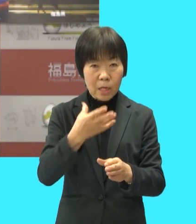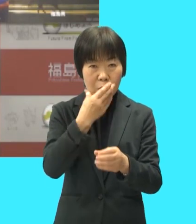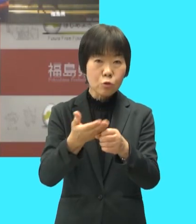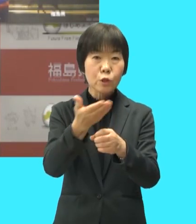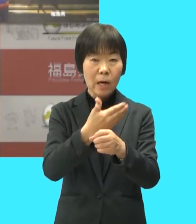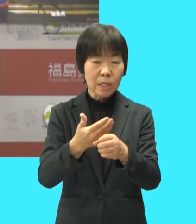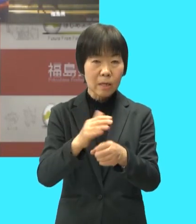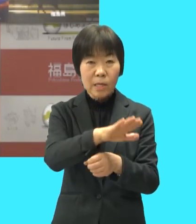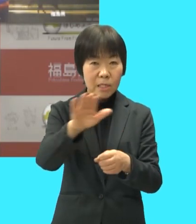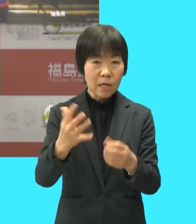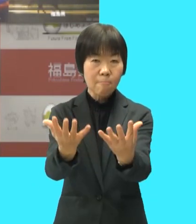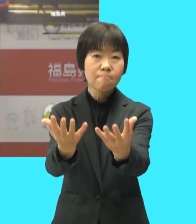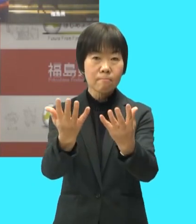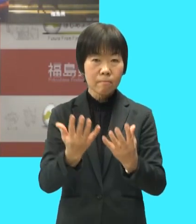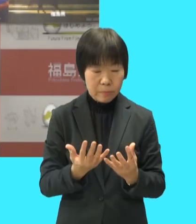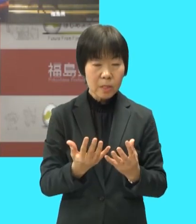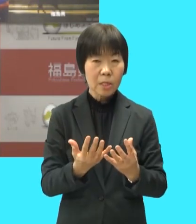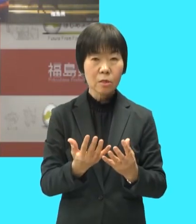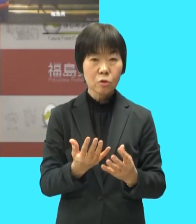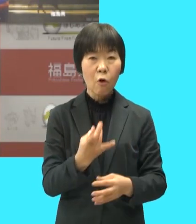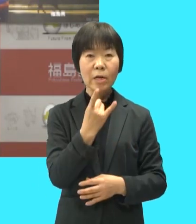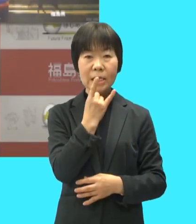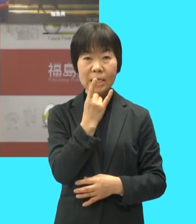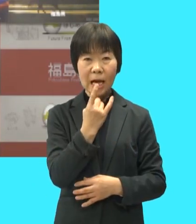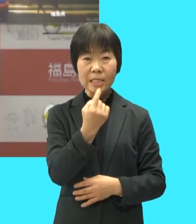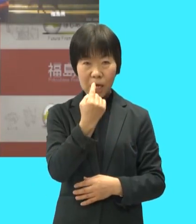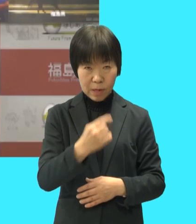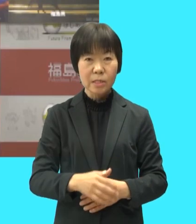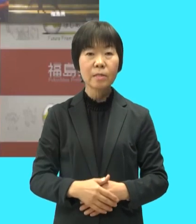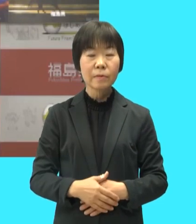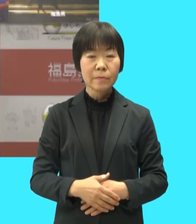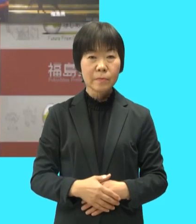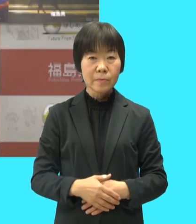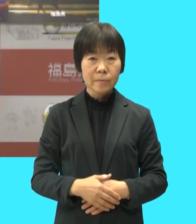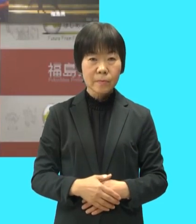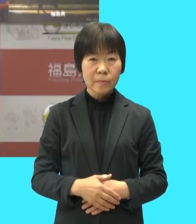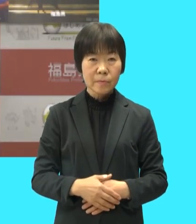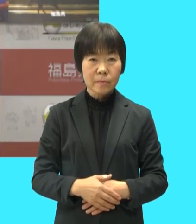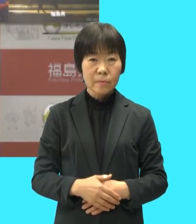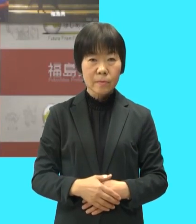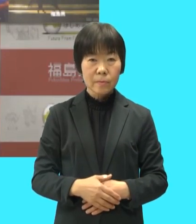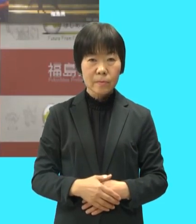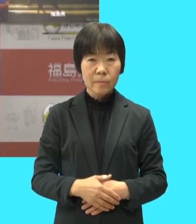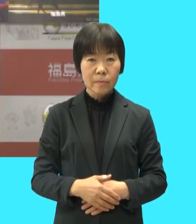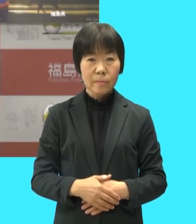に皆さんがお越しされることを期待をしております。 ありがとうござい